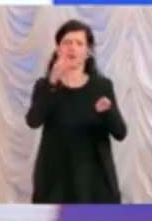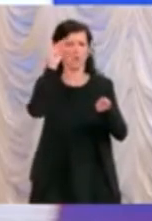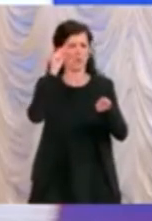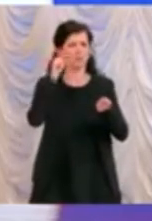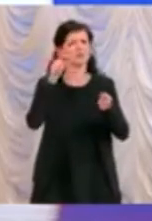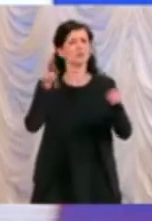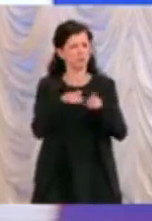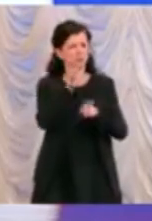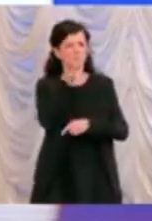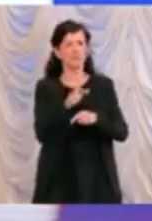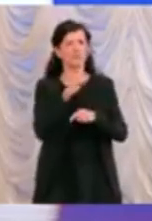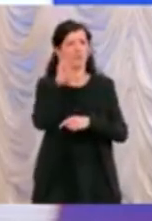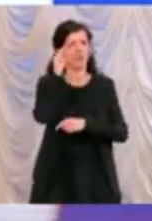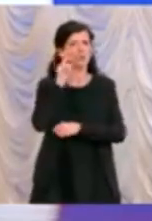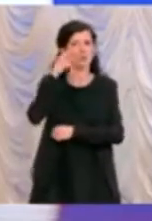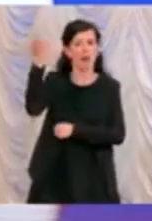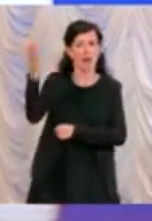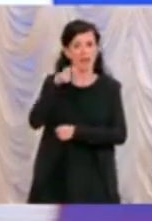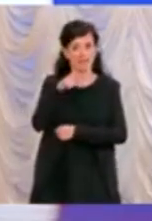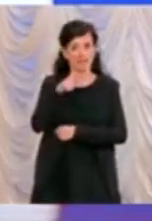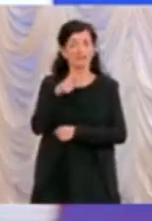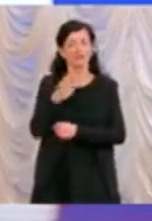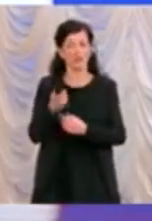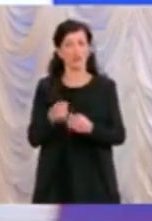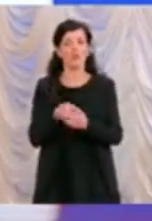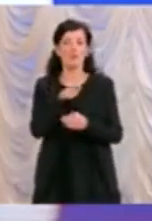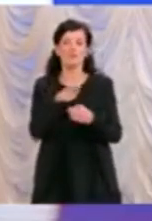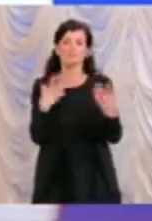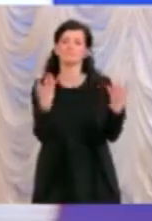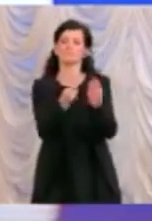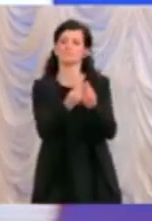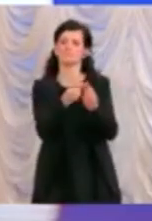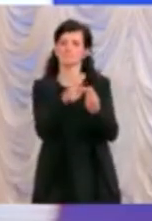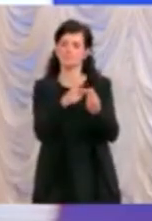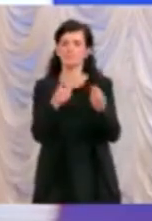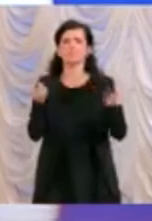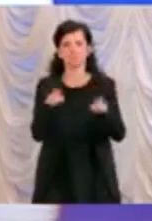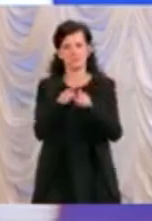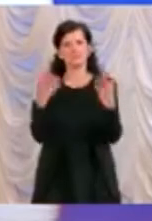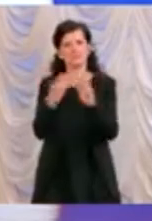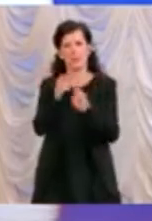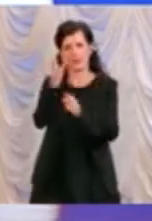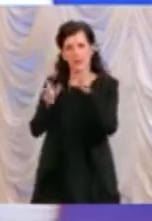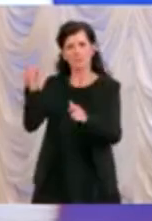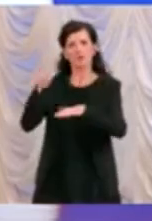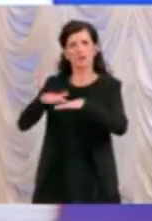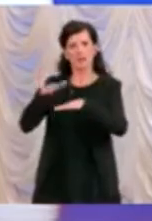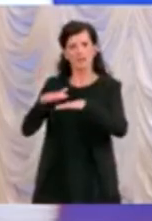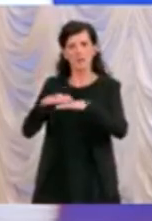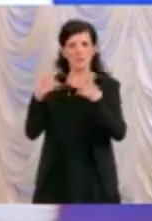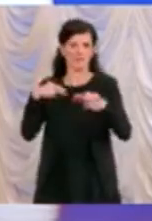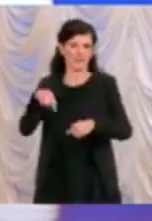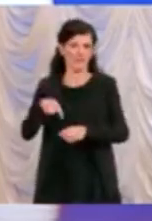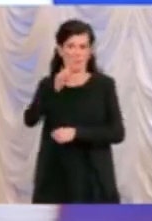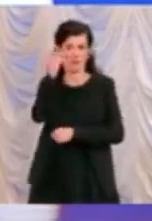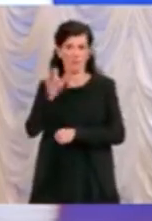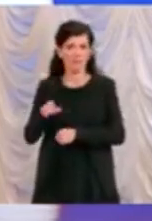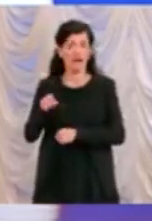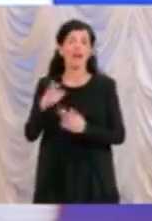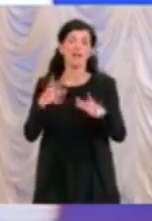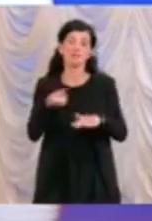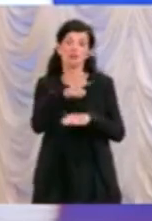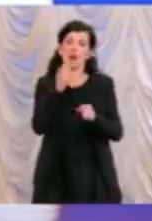annovera varie personalità non solo che vivono qui in italia ma anche alcuni nostri ingegni che abbiamo prestato